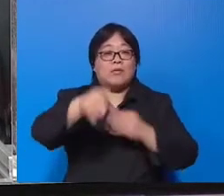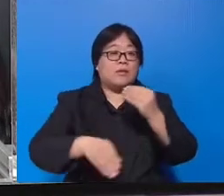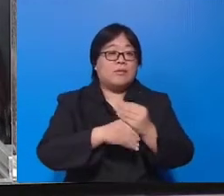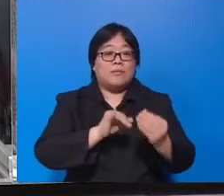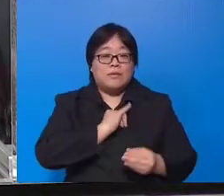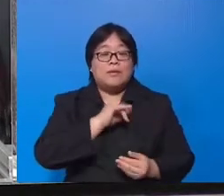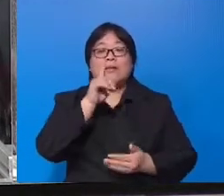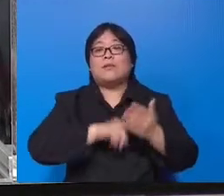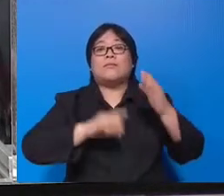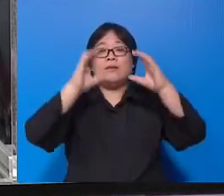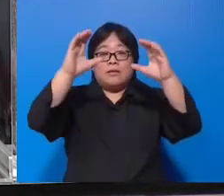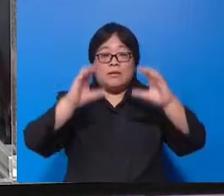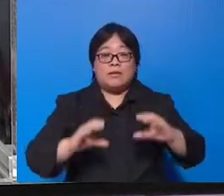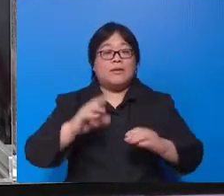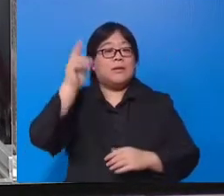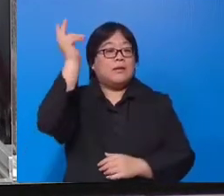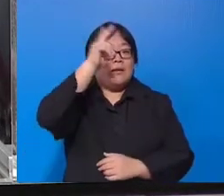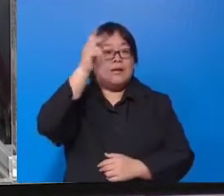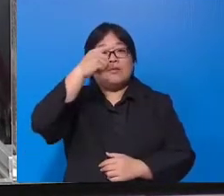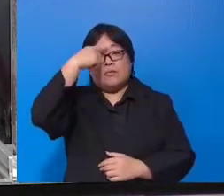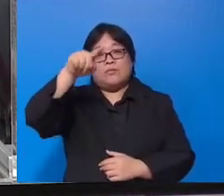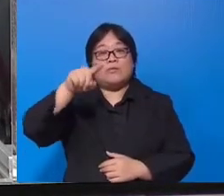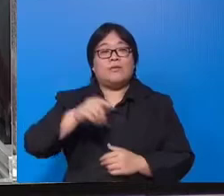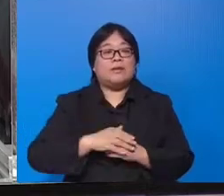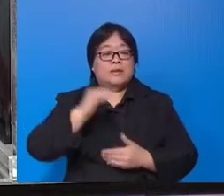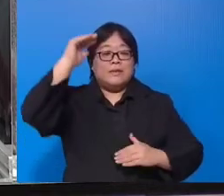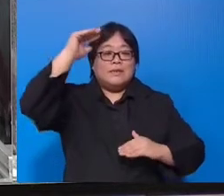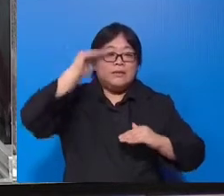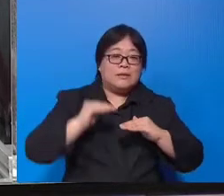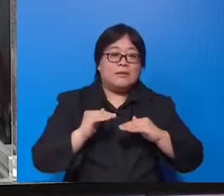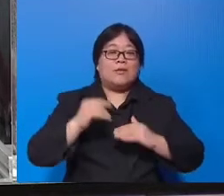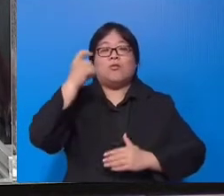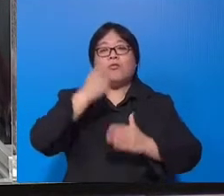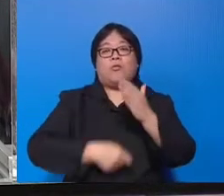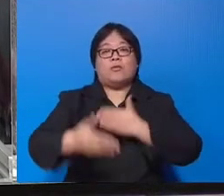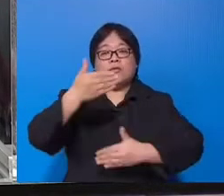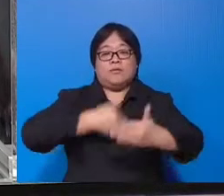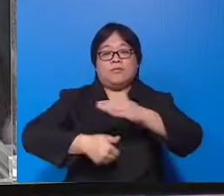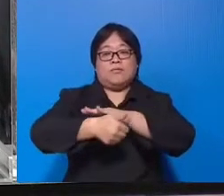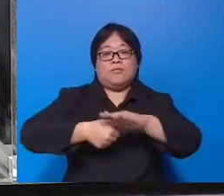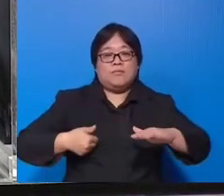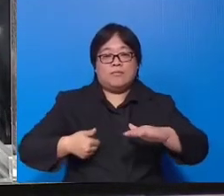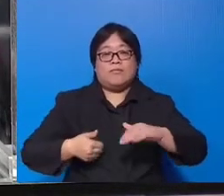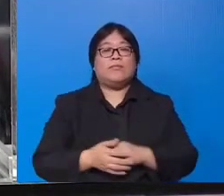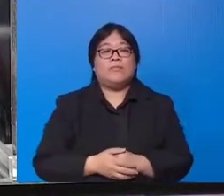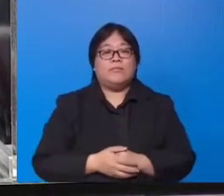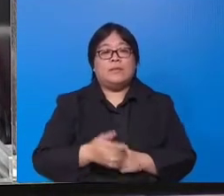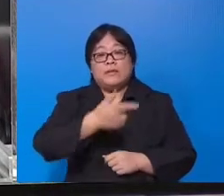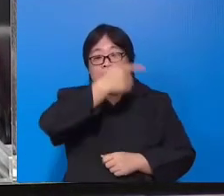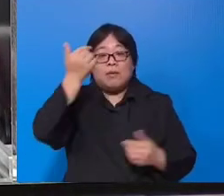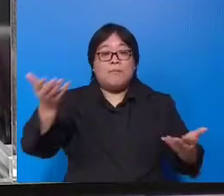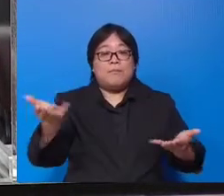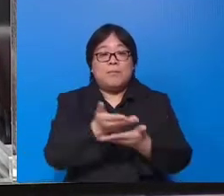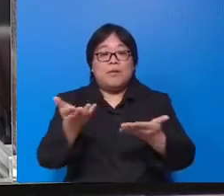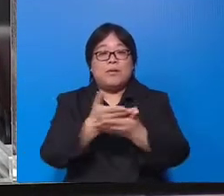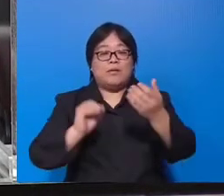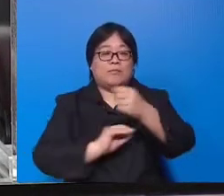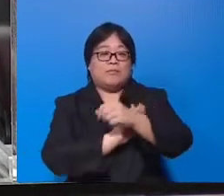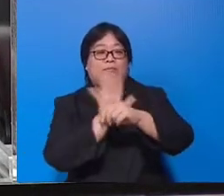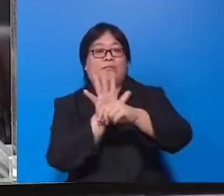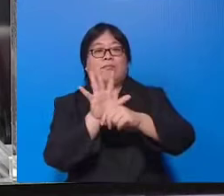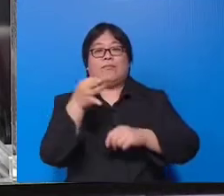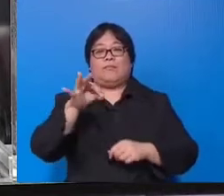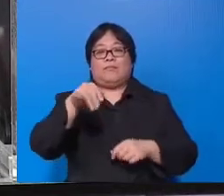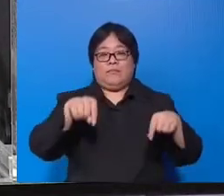Apakah langkah yang boleh diambil oleh kerajaan meminimalkan kos tersembunyi akibat daripada birokrasi pandemic